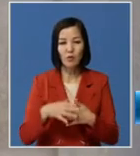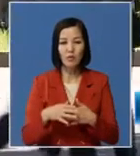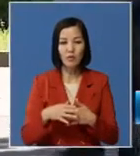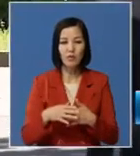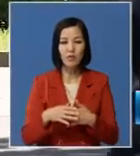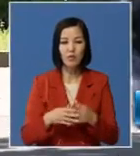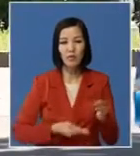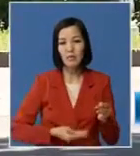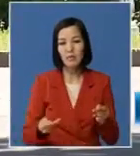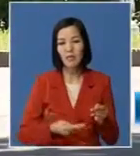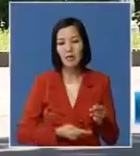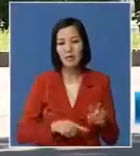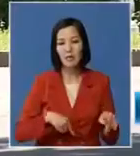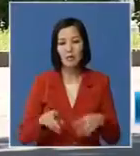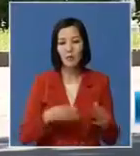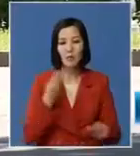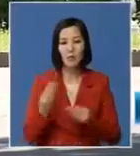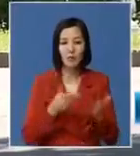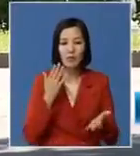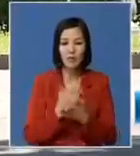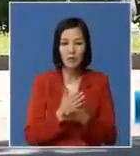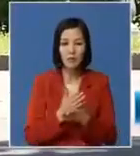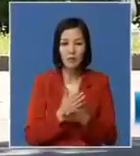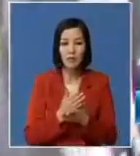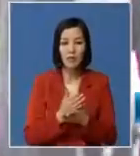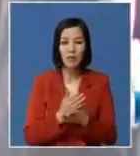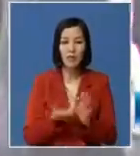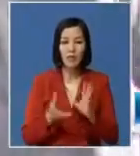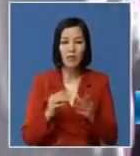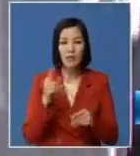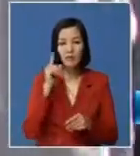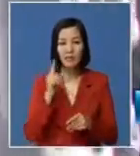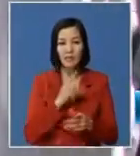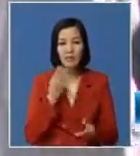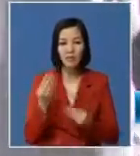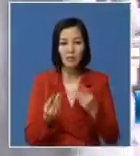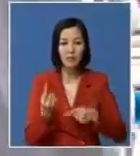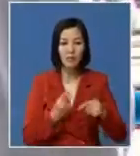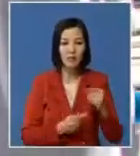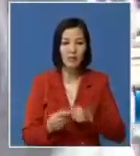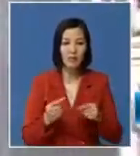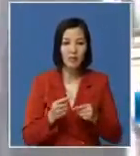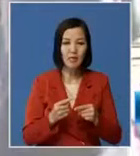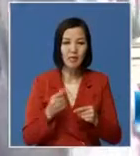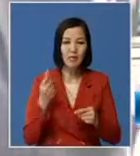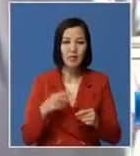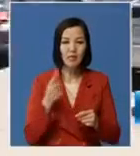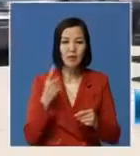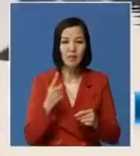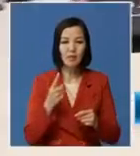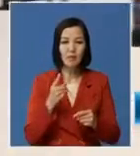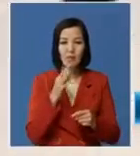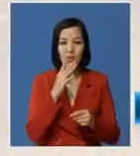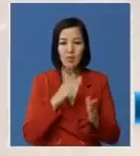теннис пен футбол көретін спорт сүйер жанкүйер де көп. Жалпы Қазақстан Республикасының ойын бизнес туралы заңына сәйкес жасы 21-ден асқан кез